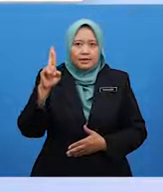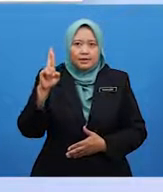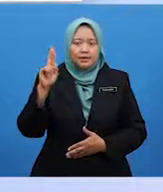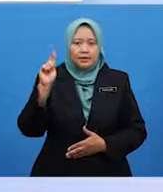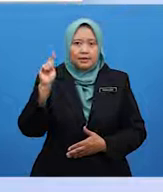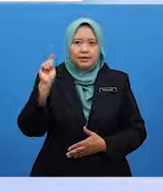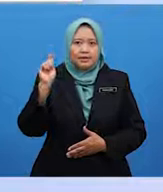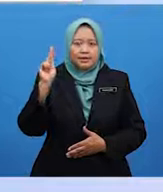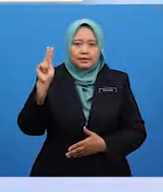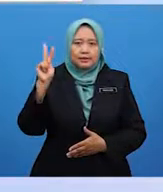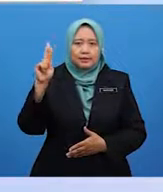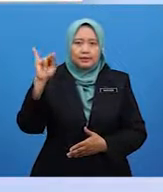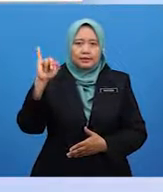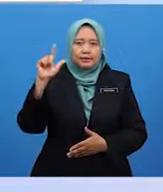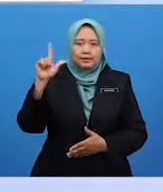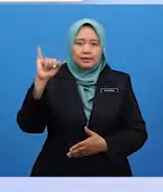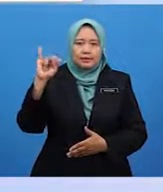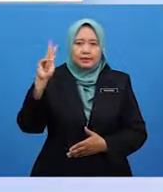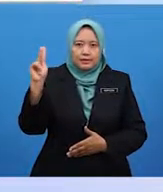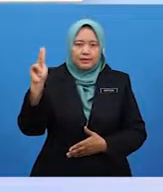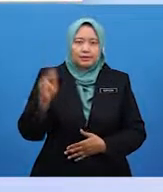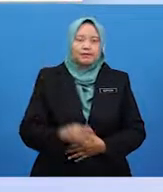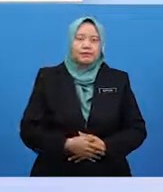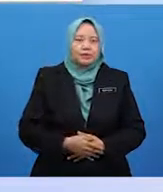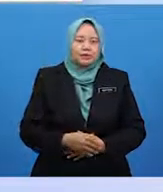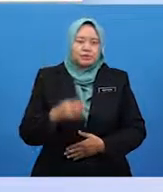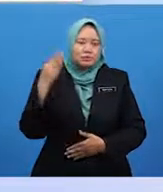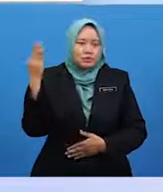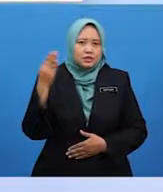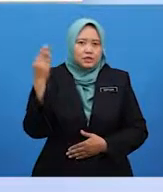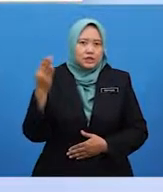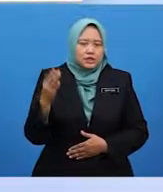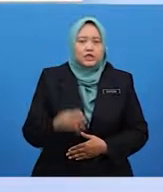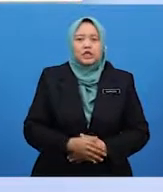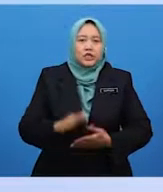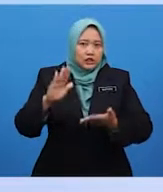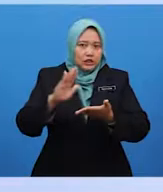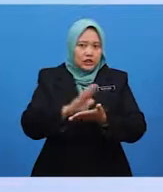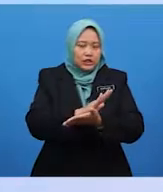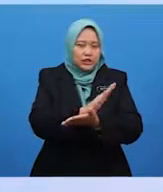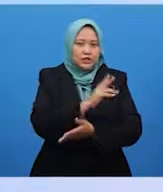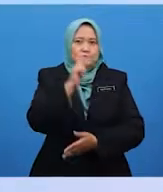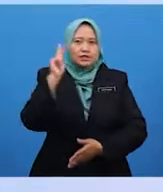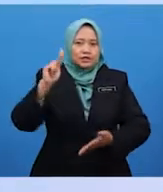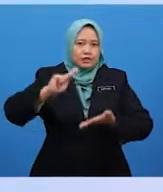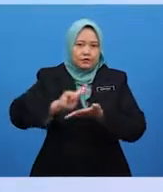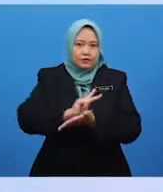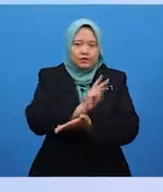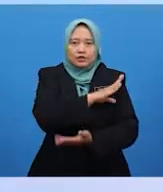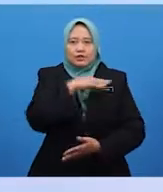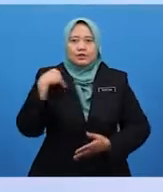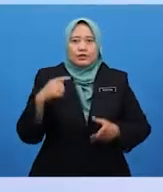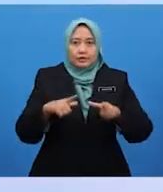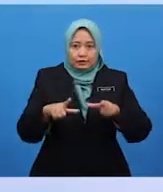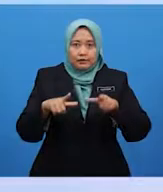permukaan bagi penghasilan catan adalah kertas, kanvas atau kayu. Betul, tepat sekali. Teknik-teknik catan. Teknik